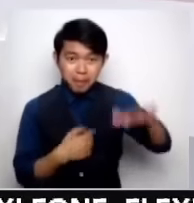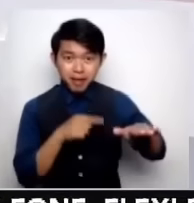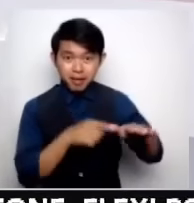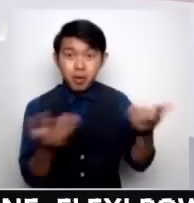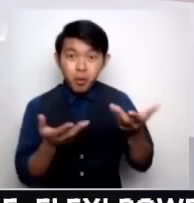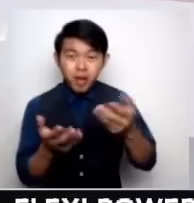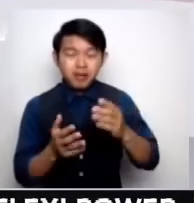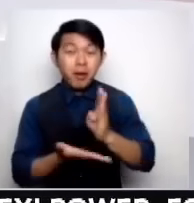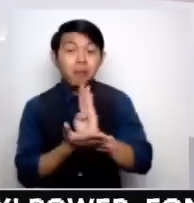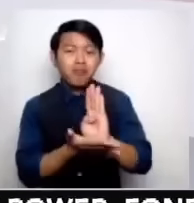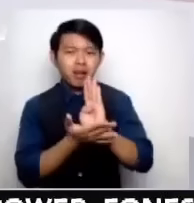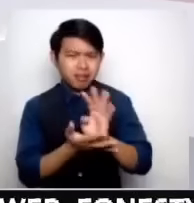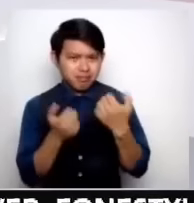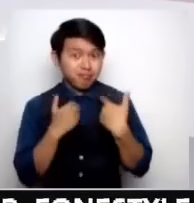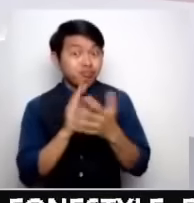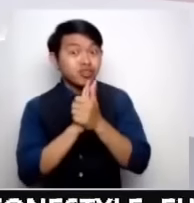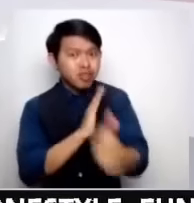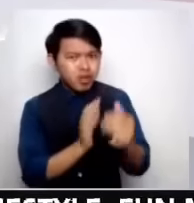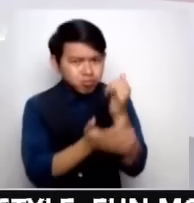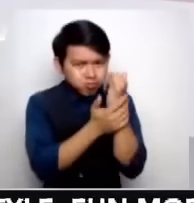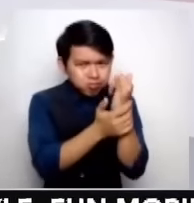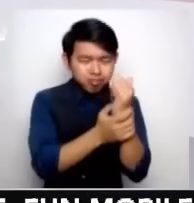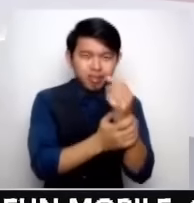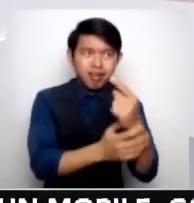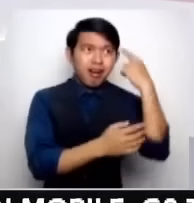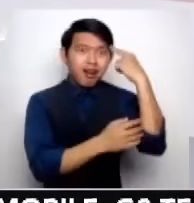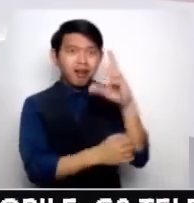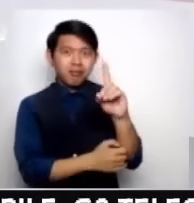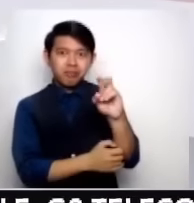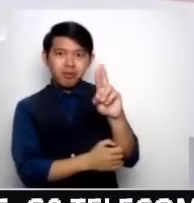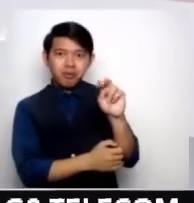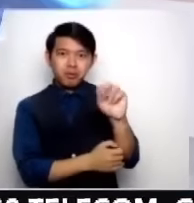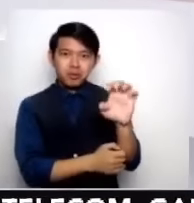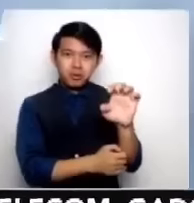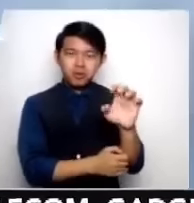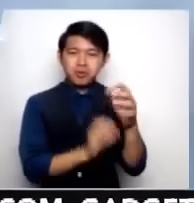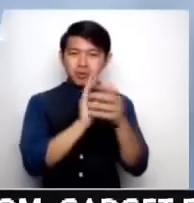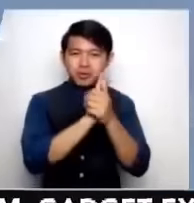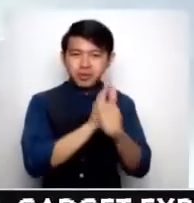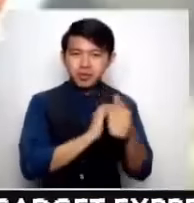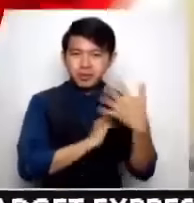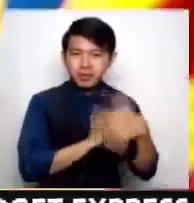pang malakasang drone shot ang atake. Usuan na yan sa report ni Joseph Morong.